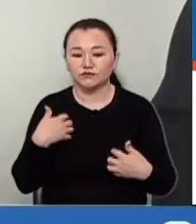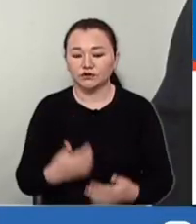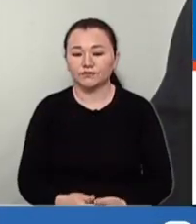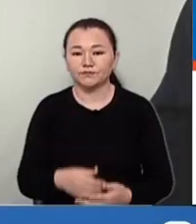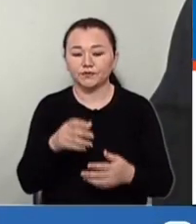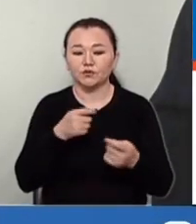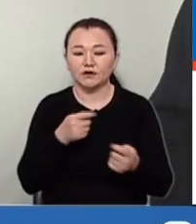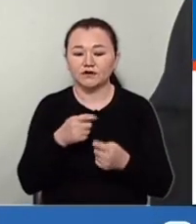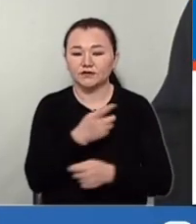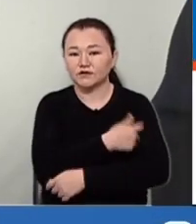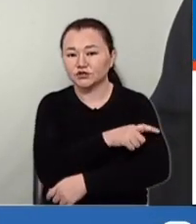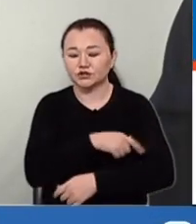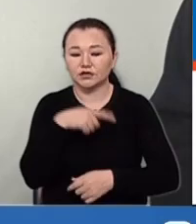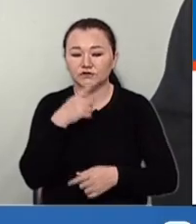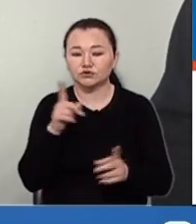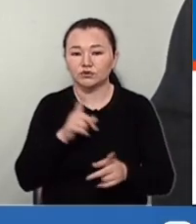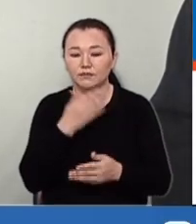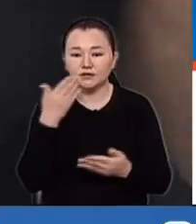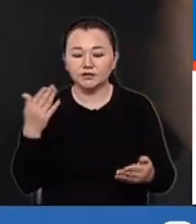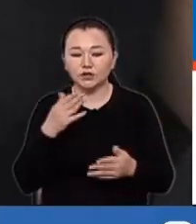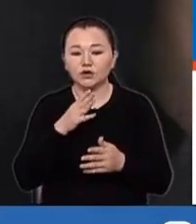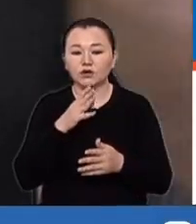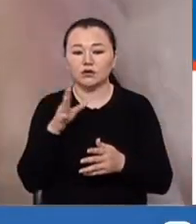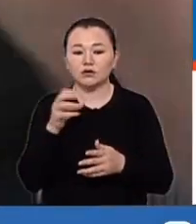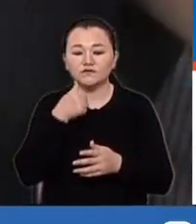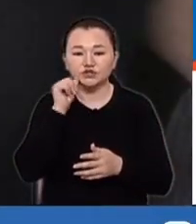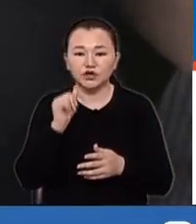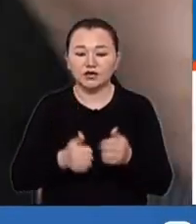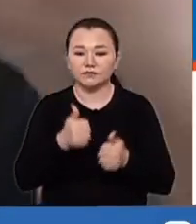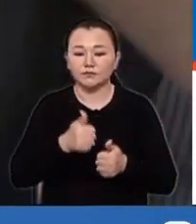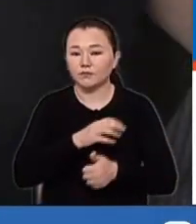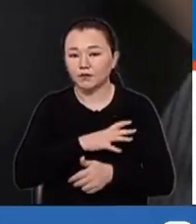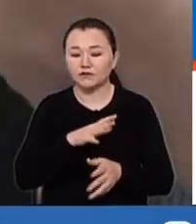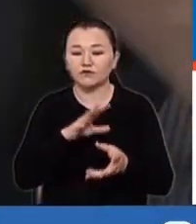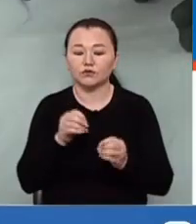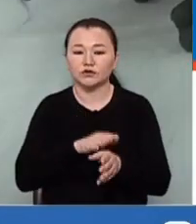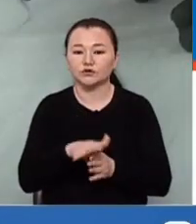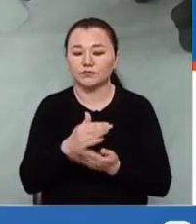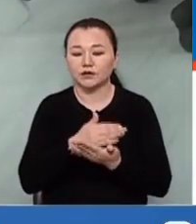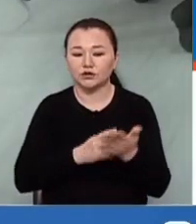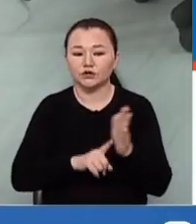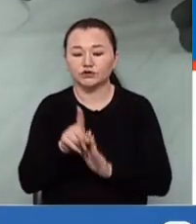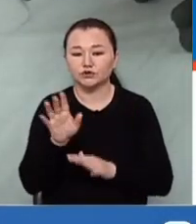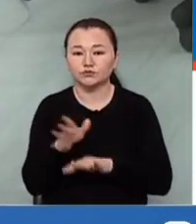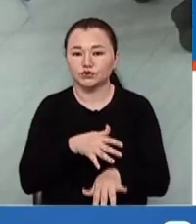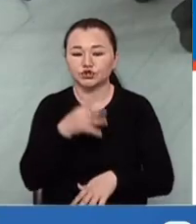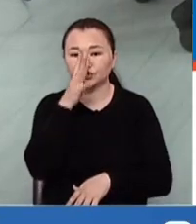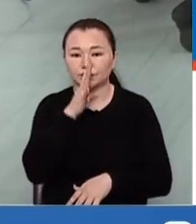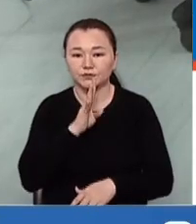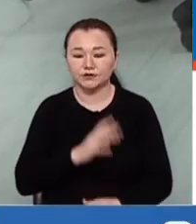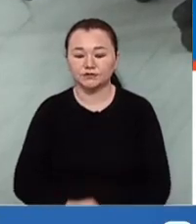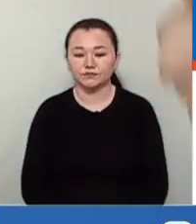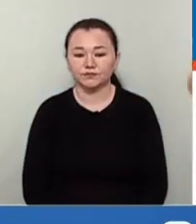В управлении ветеринарии говорят, что последний лот разыграли вчера. В итоге к реализации программы приступают спустя 4